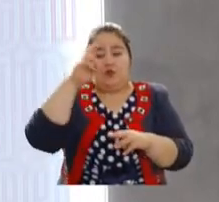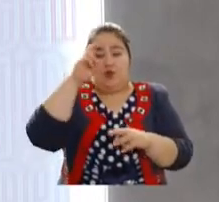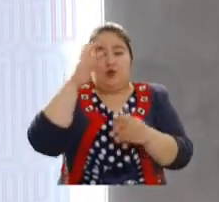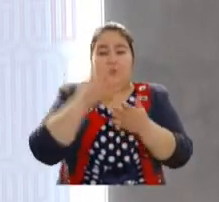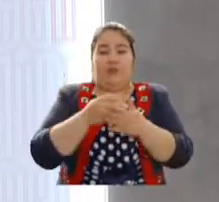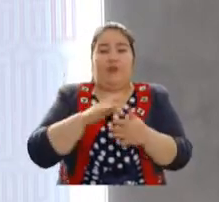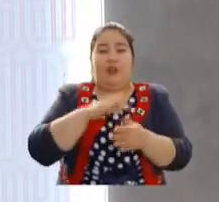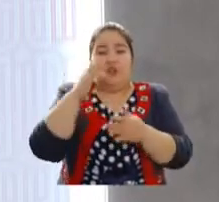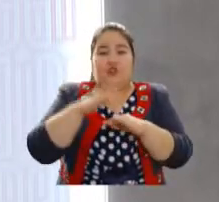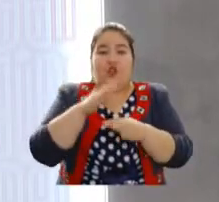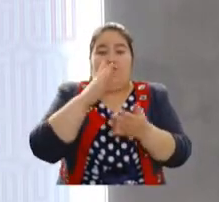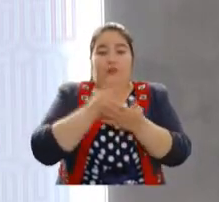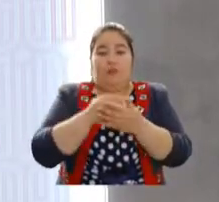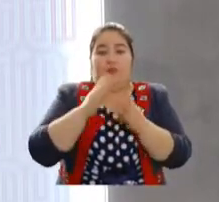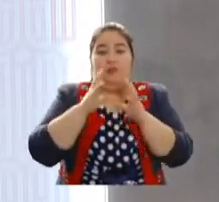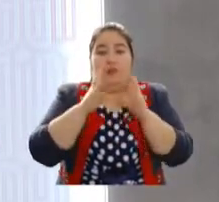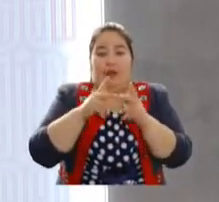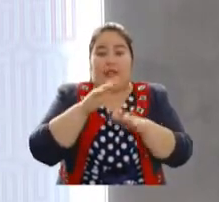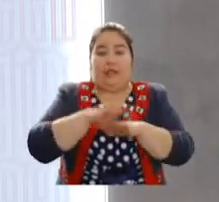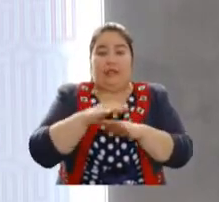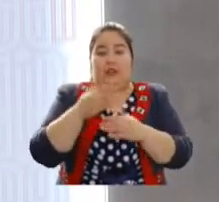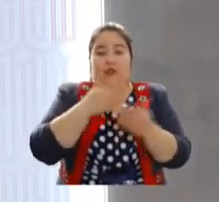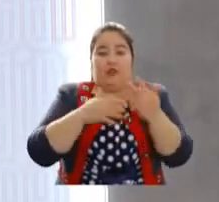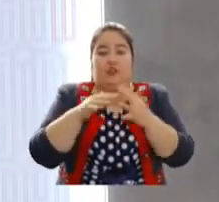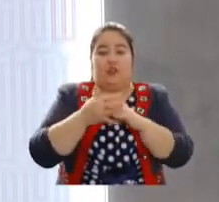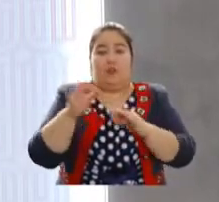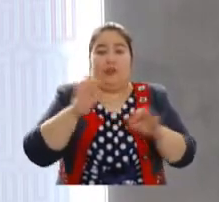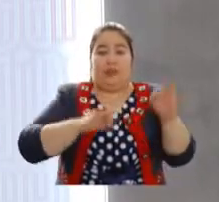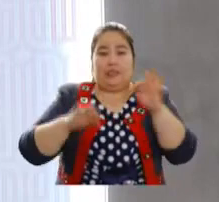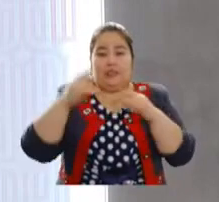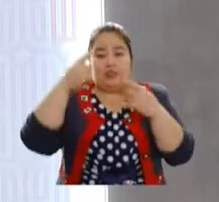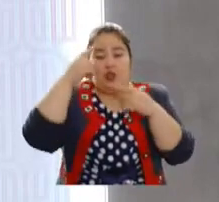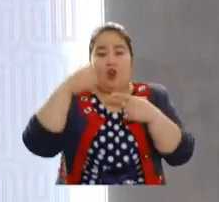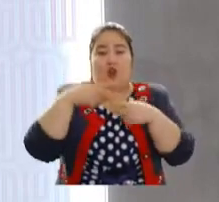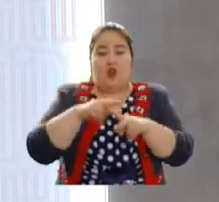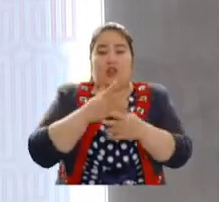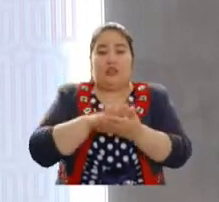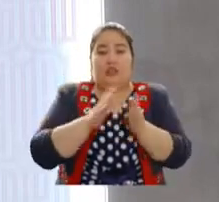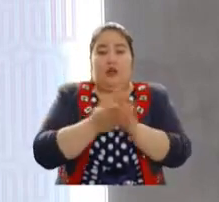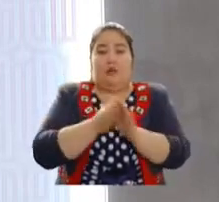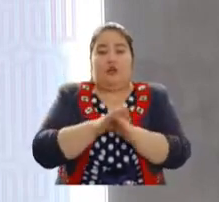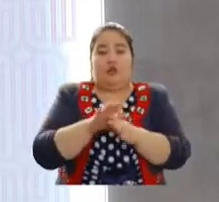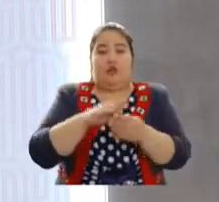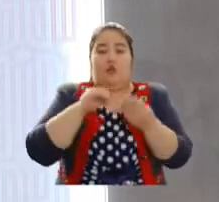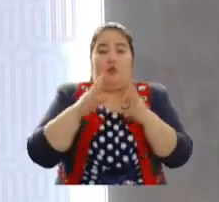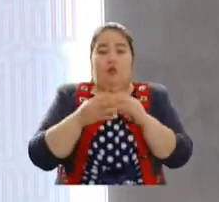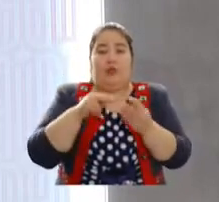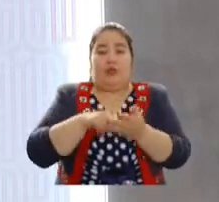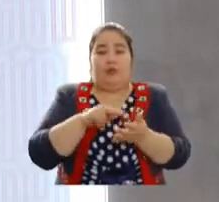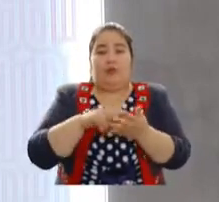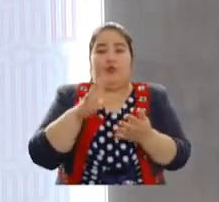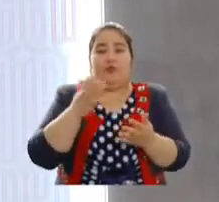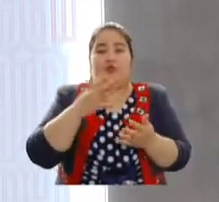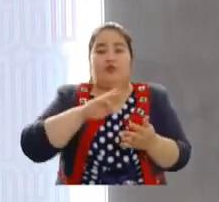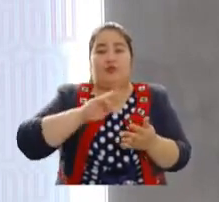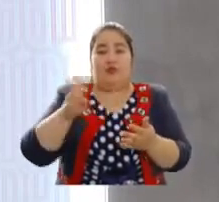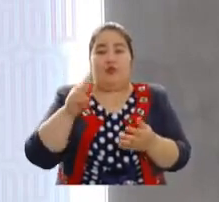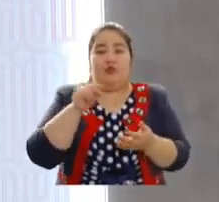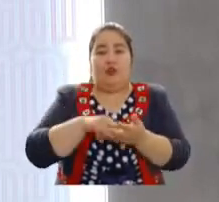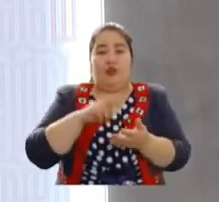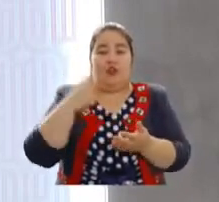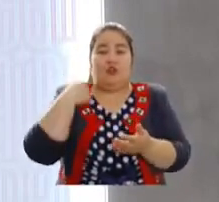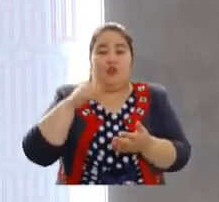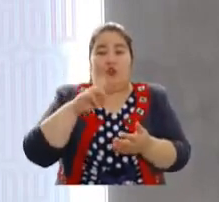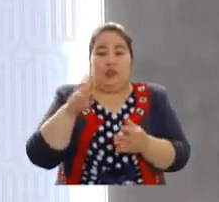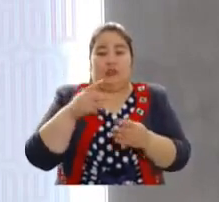o'rtasida mamlakat qishloq xo'jaligini modernizatsiya qilish loyihasini amalga oshirish uchun umumiy qiymati 500 million dollar miqdorida qarz